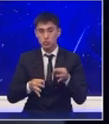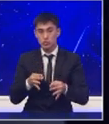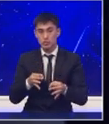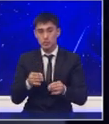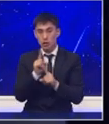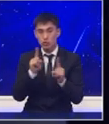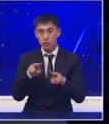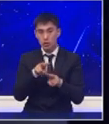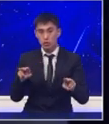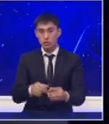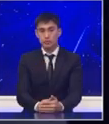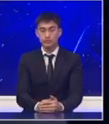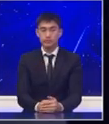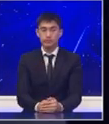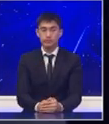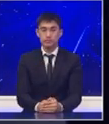особый